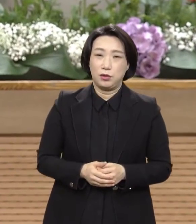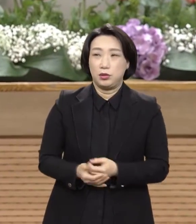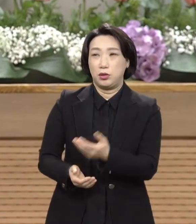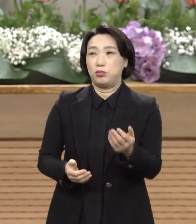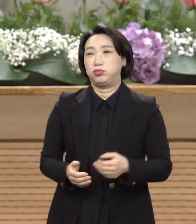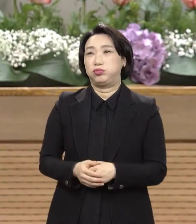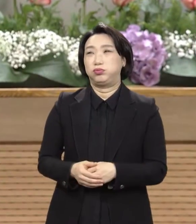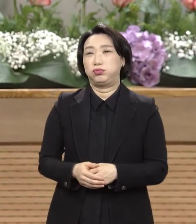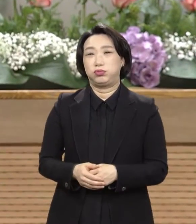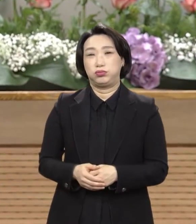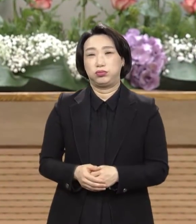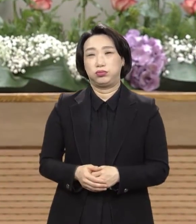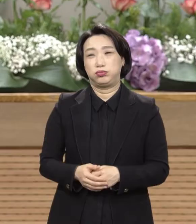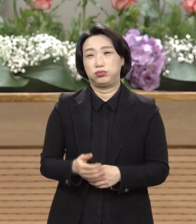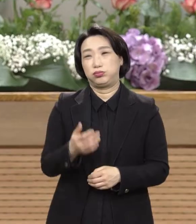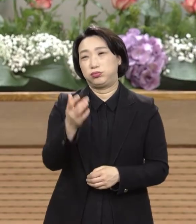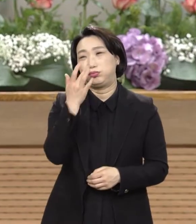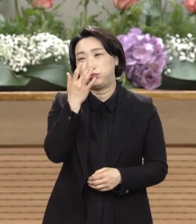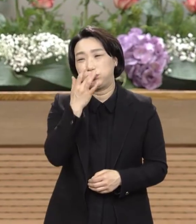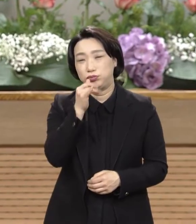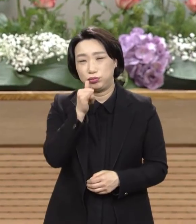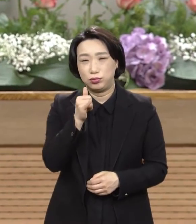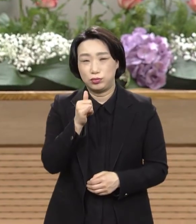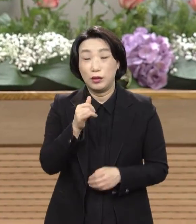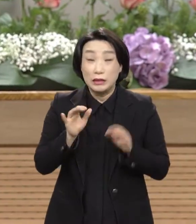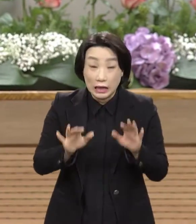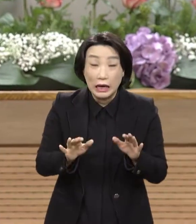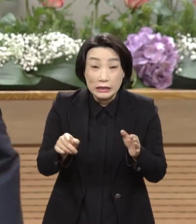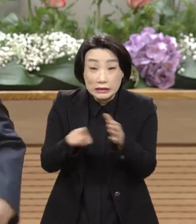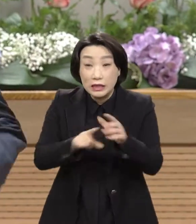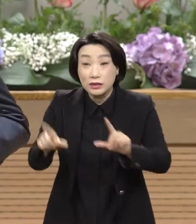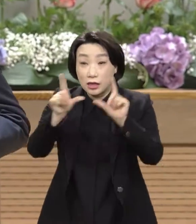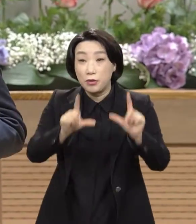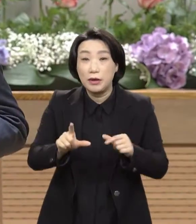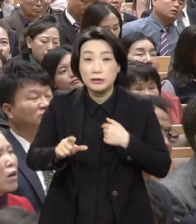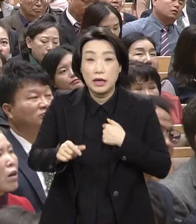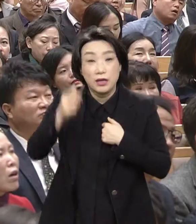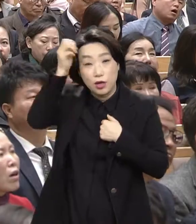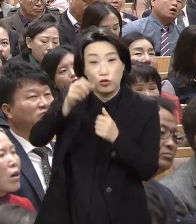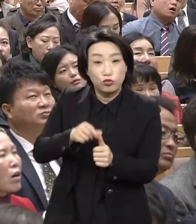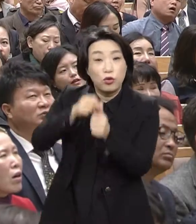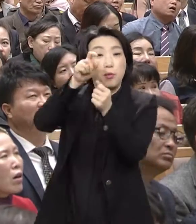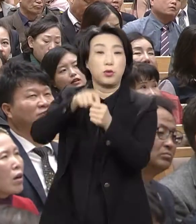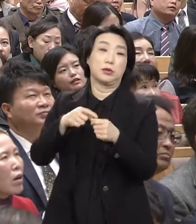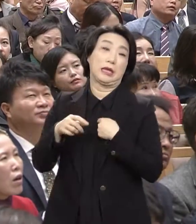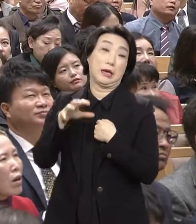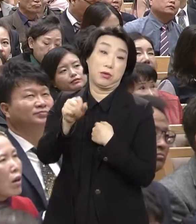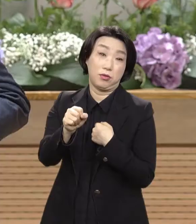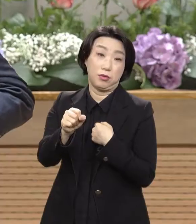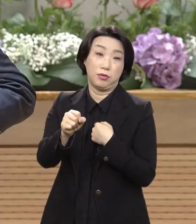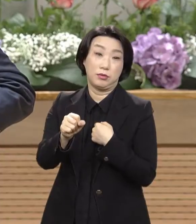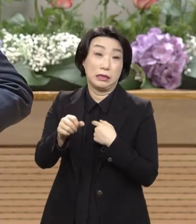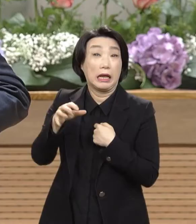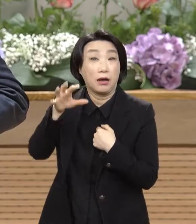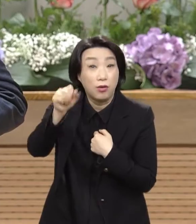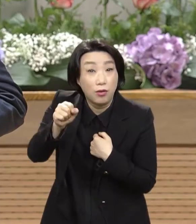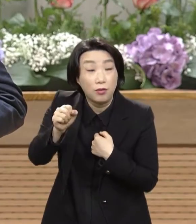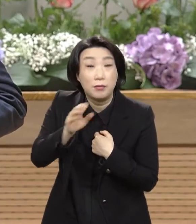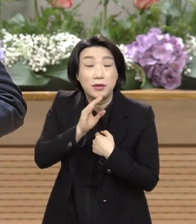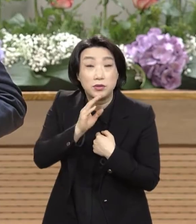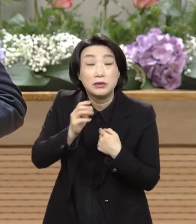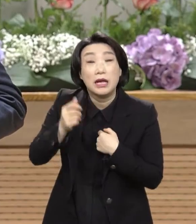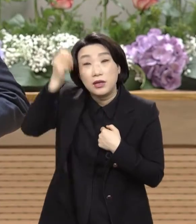해. 신앙생활은 내가 살려는 내 일이야. 내 영혼이